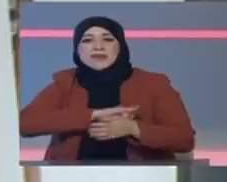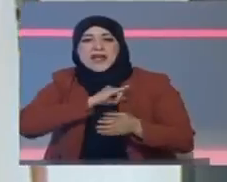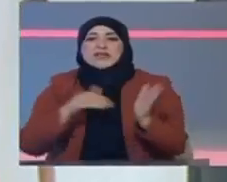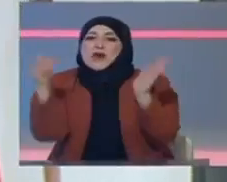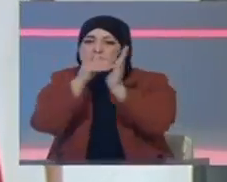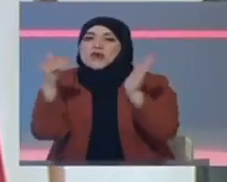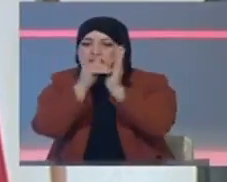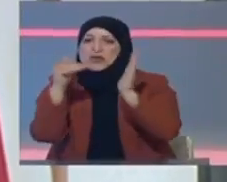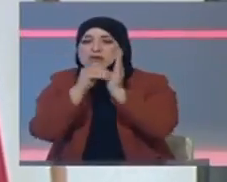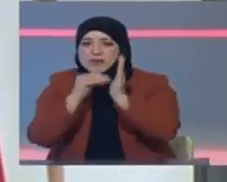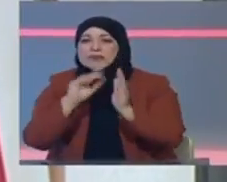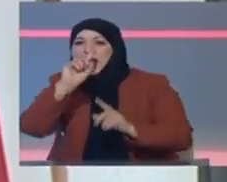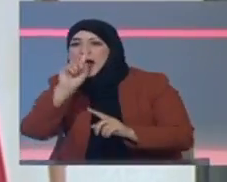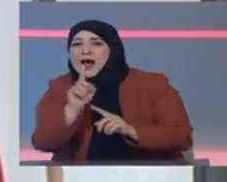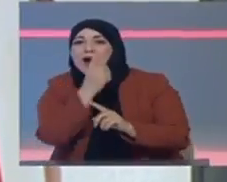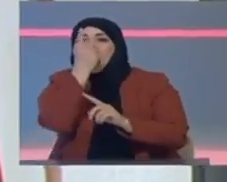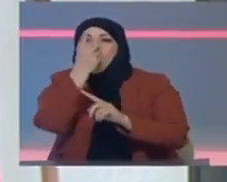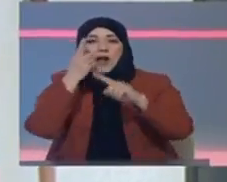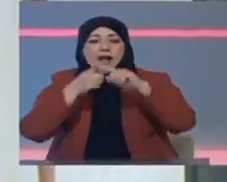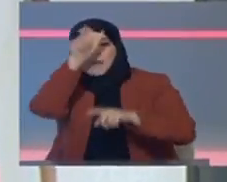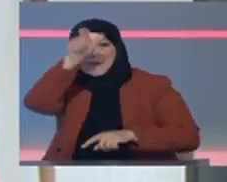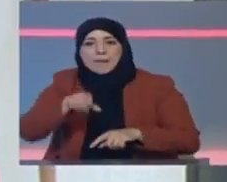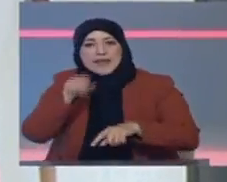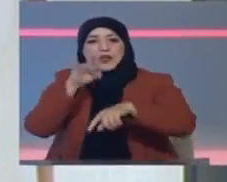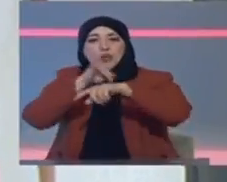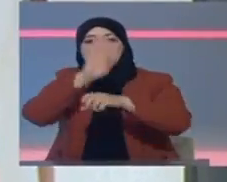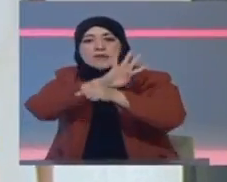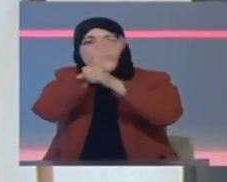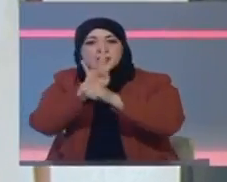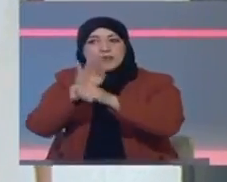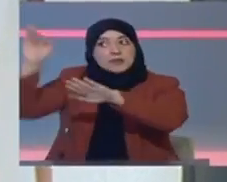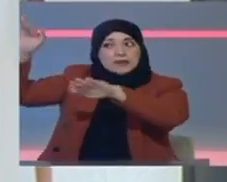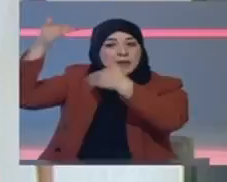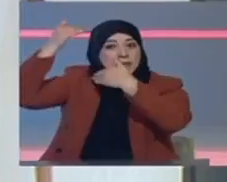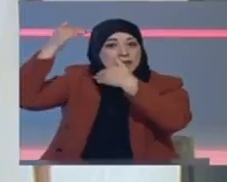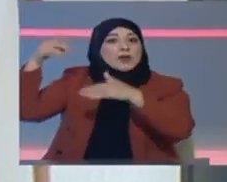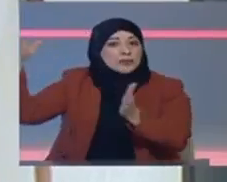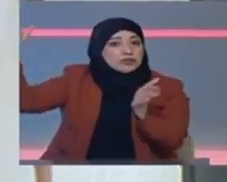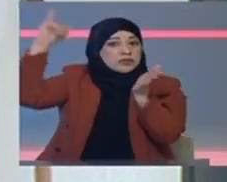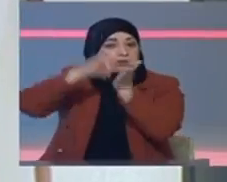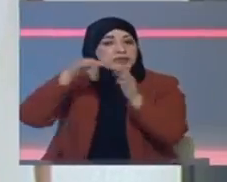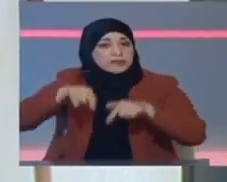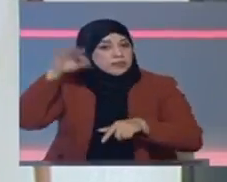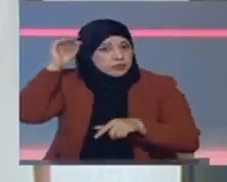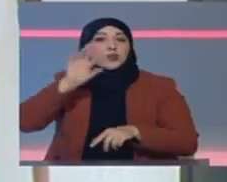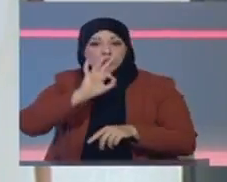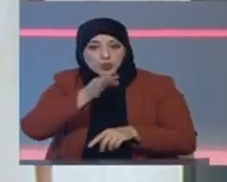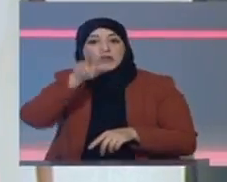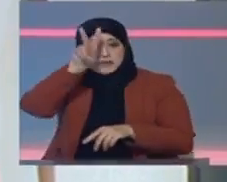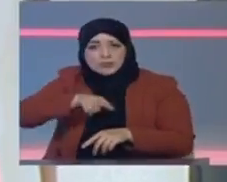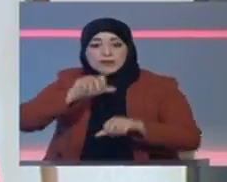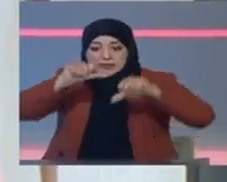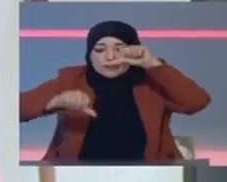اول حاله كورونا مستورده اه بالمخبر